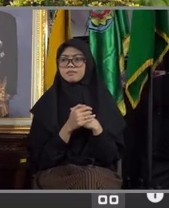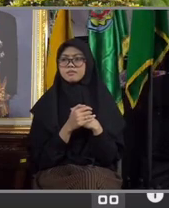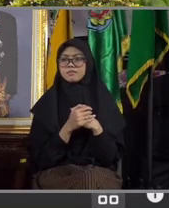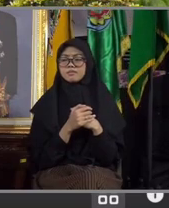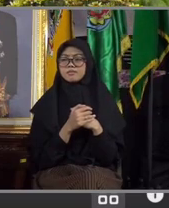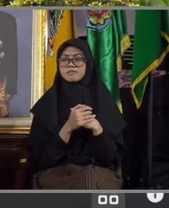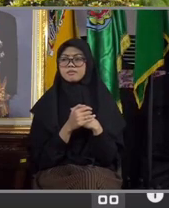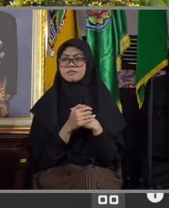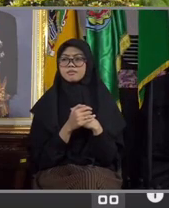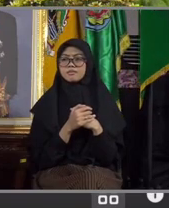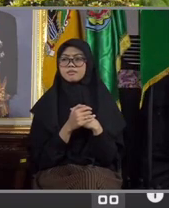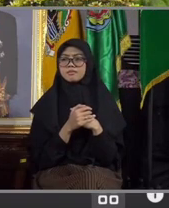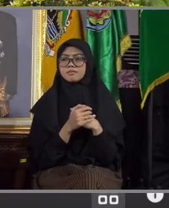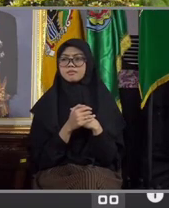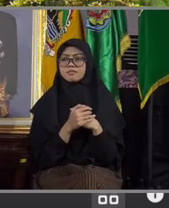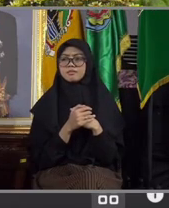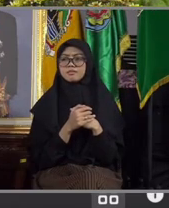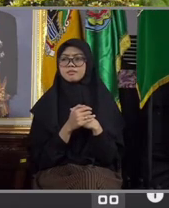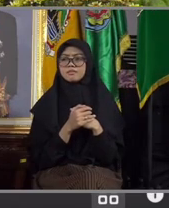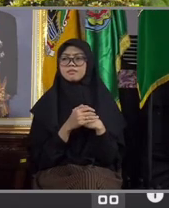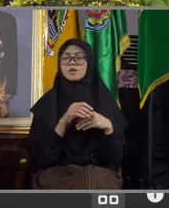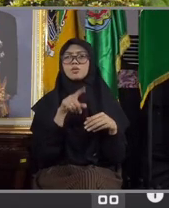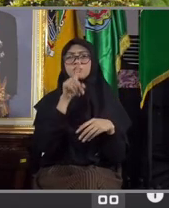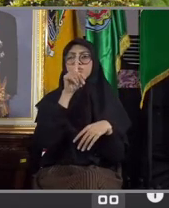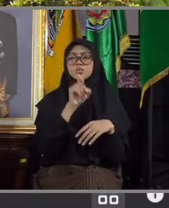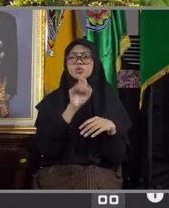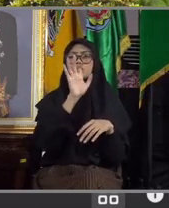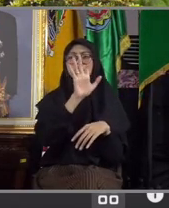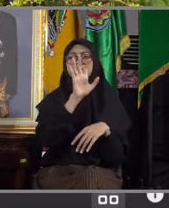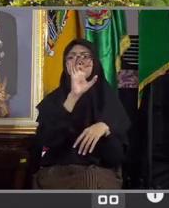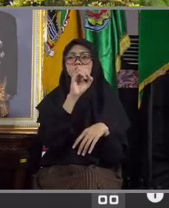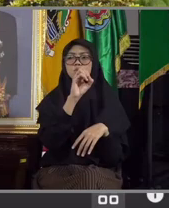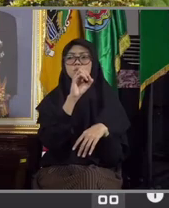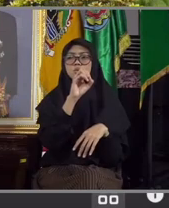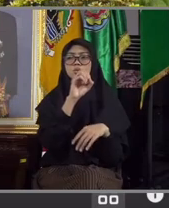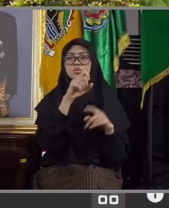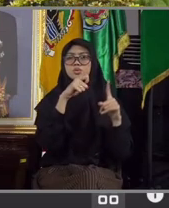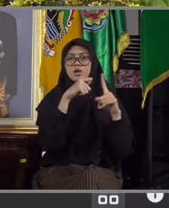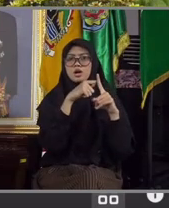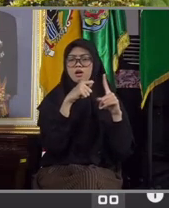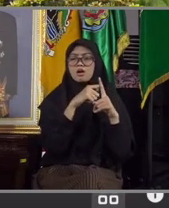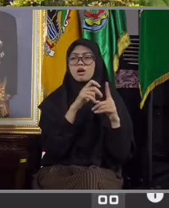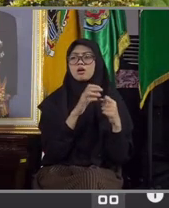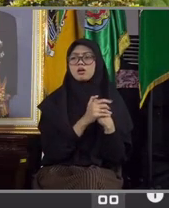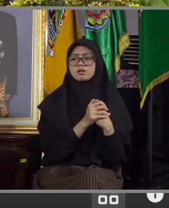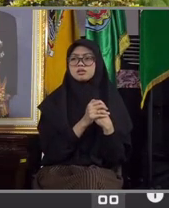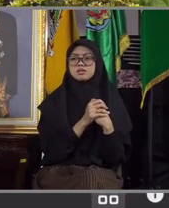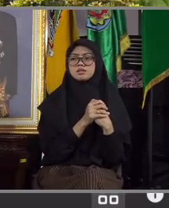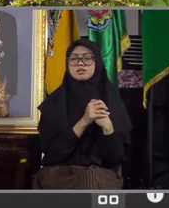Ya. Masih diperlukan ada sekitar 50 KK yang tentunya